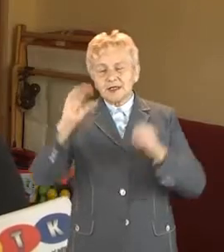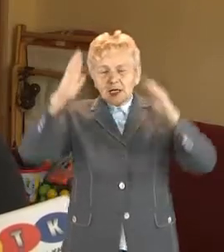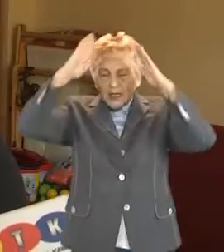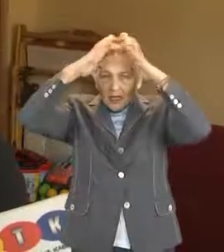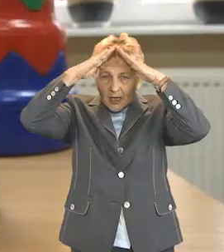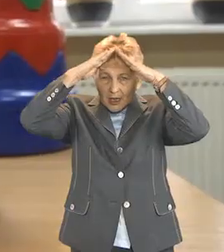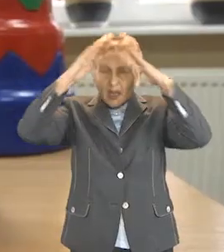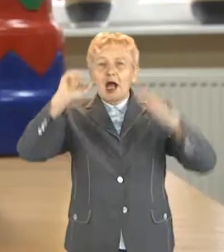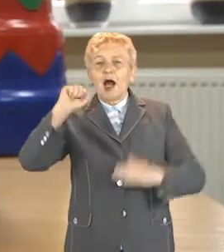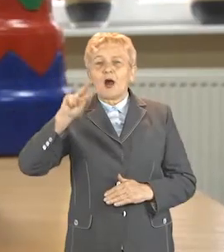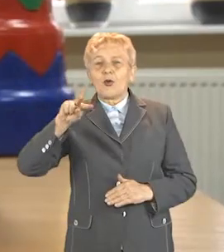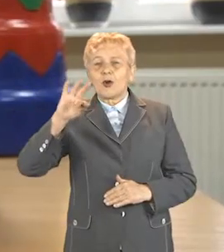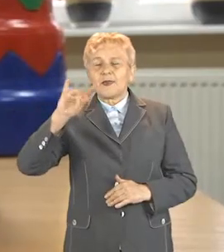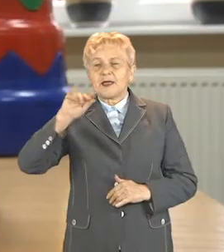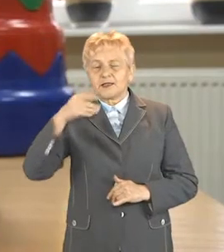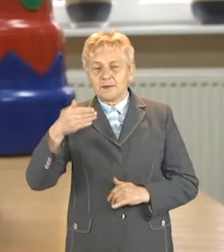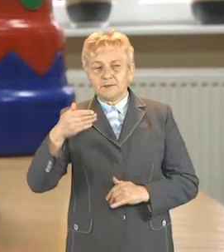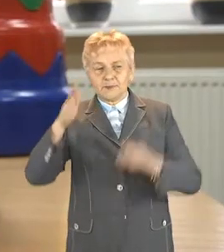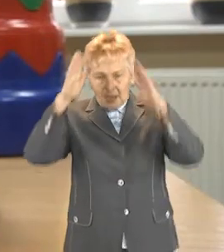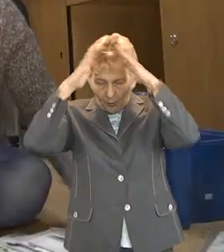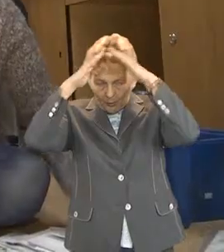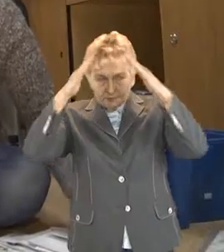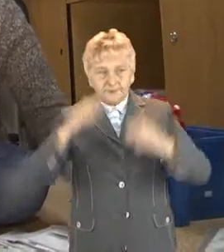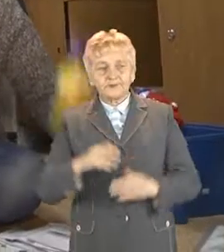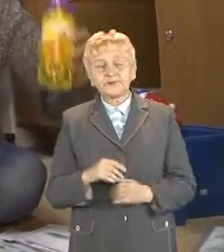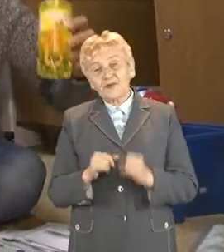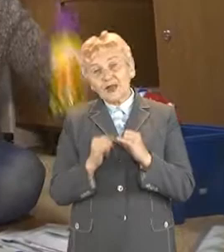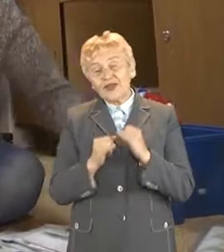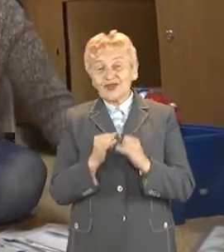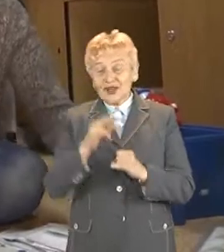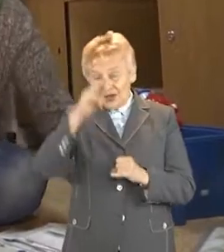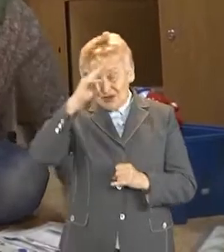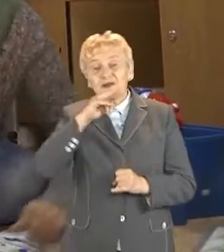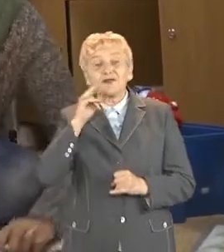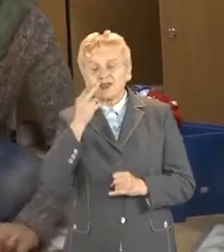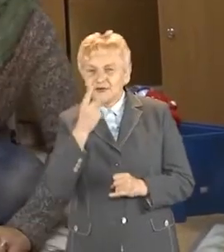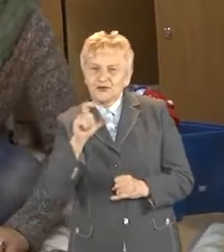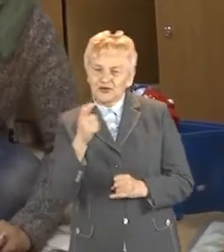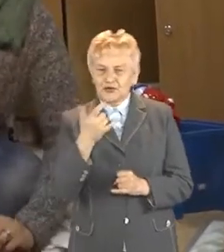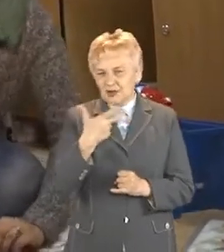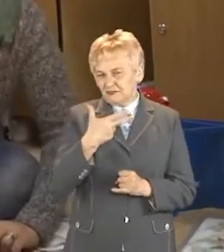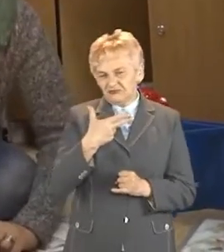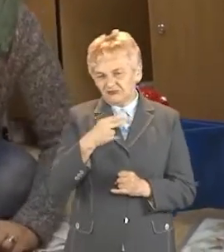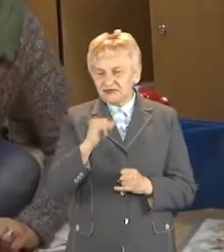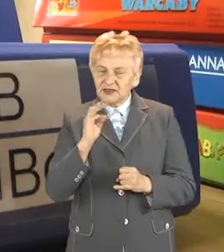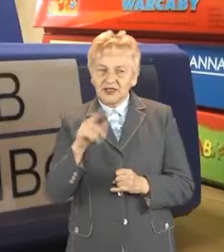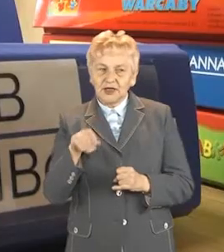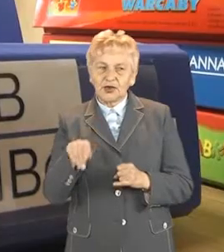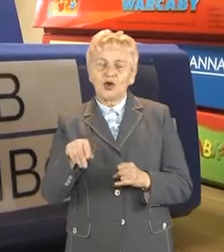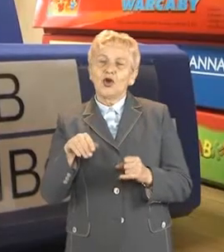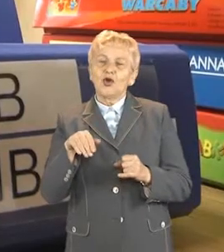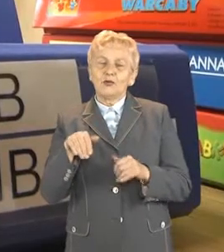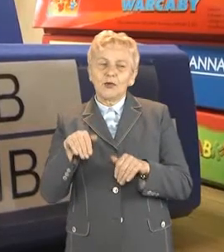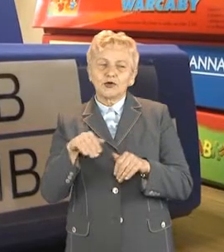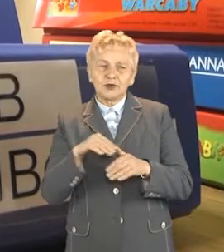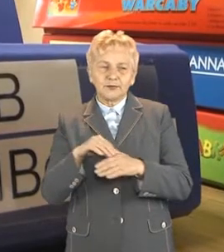spektrum autyzmu. Placówka ma pomóc rodzicom zaniepokojonym zachowaniem i rozwojem dziecka. Ma dać się wskazówki, jeśli dziecku z trudem przychodzi